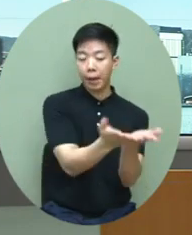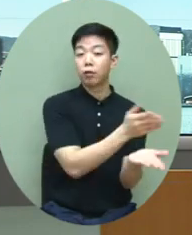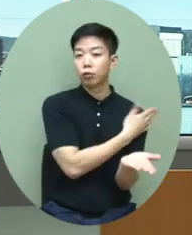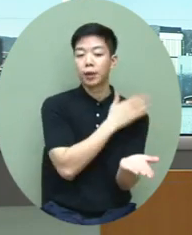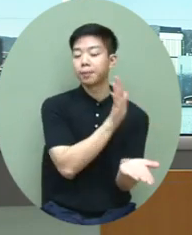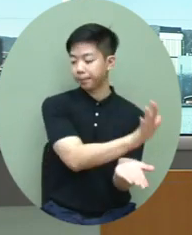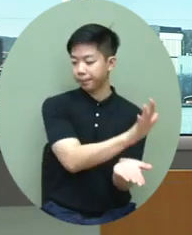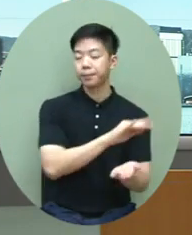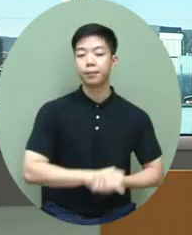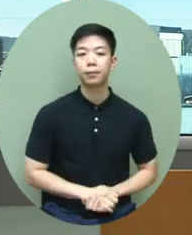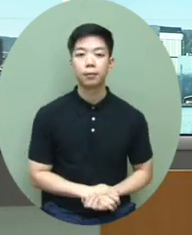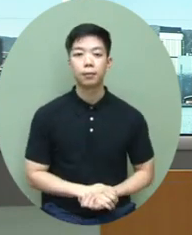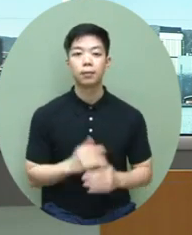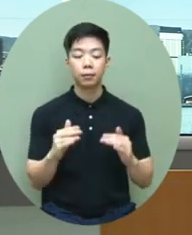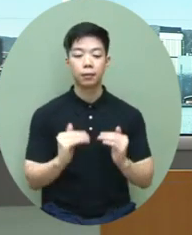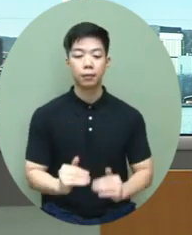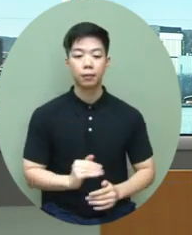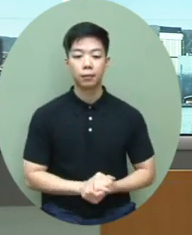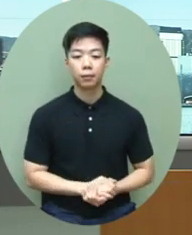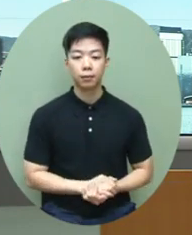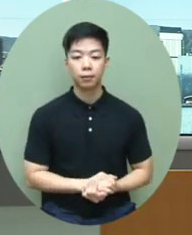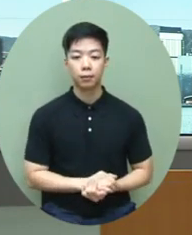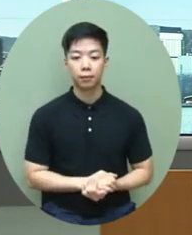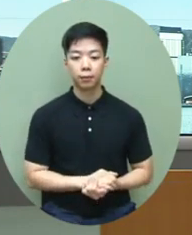一題，左手邊後排的男士。